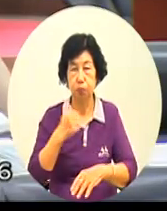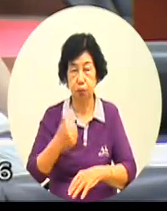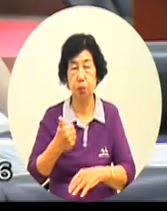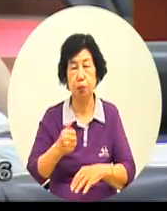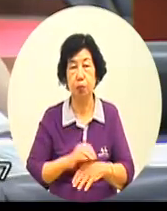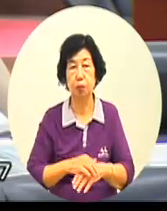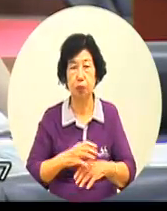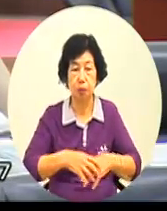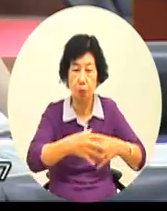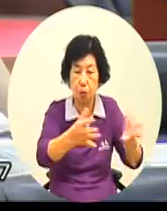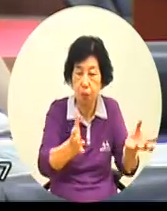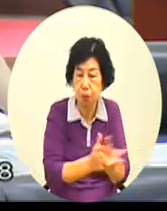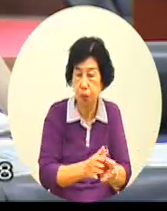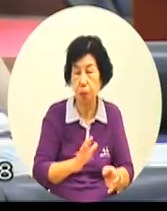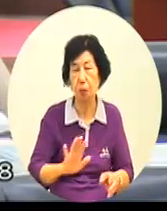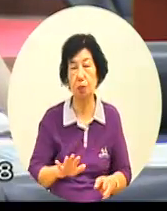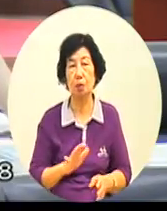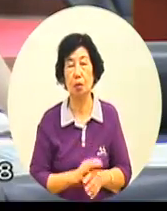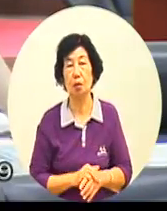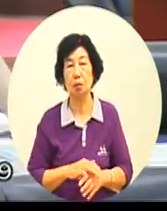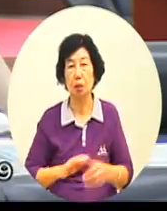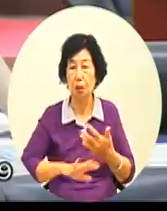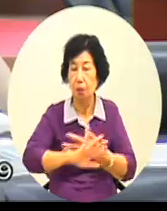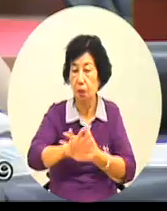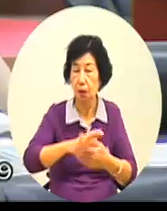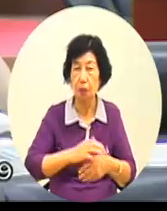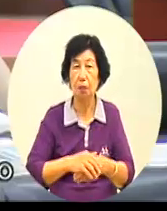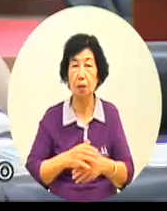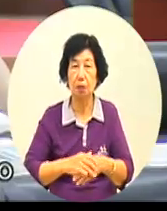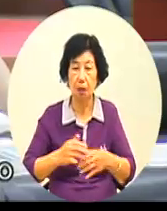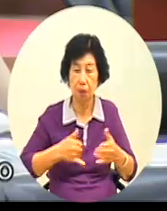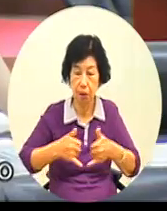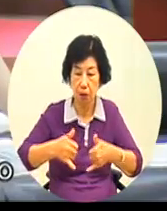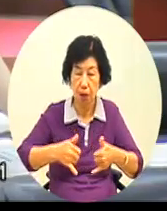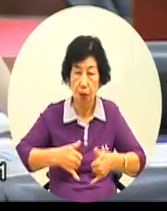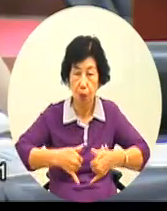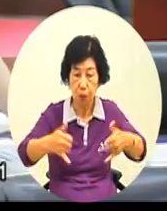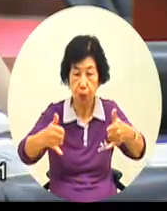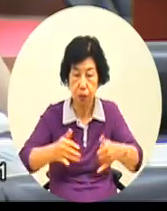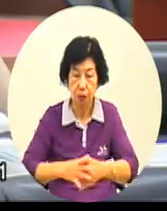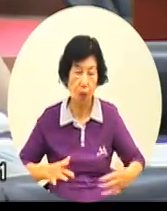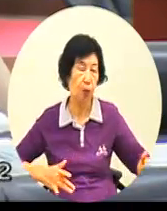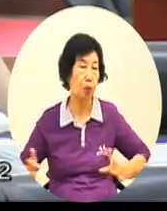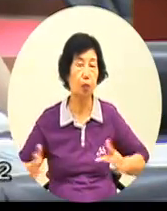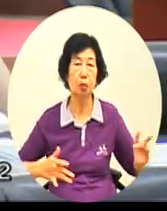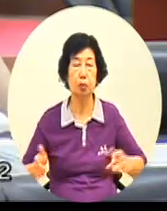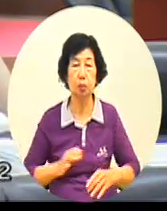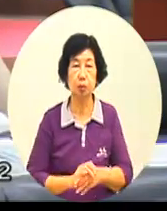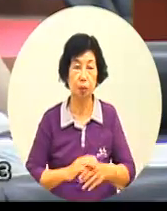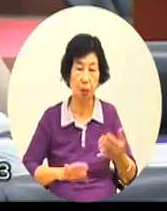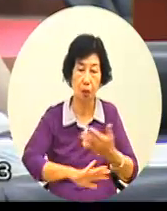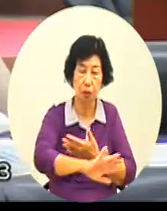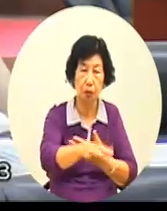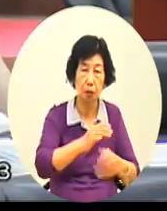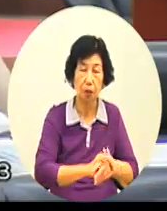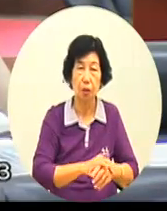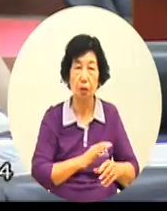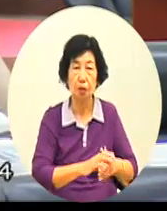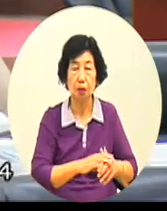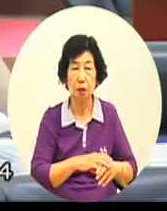是也会有在社会街头流浪，或者是在社会的角落被忽略